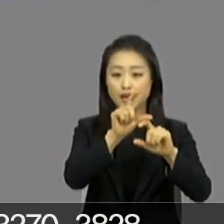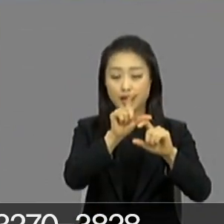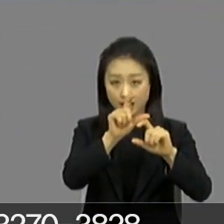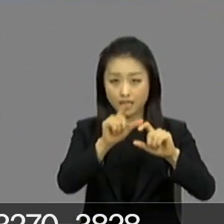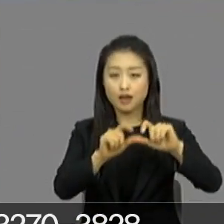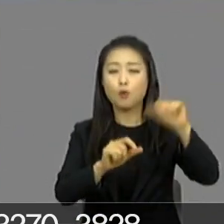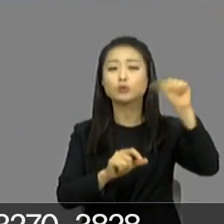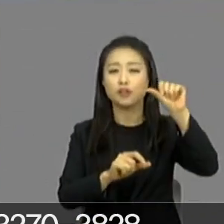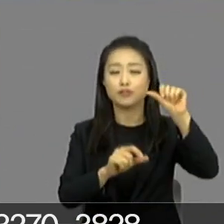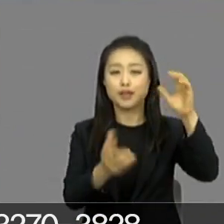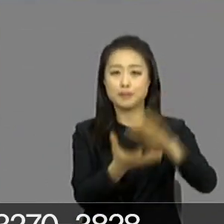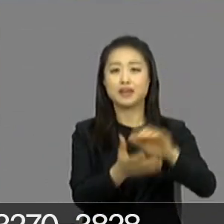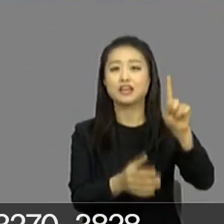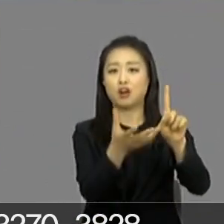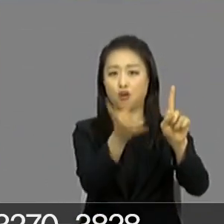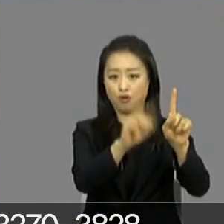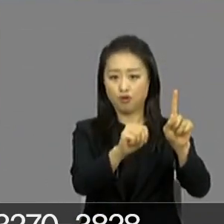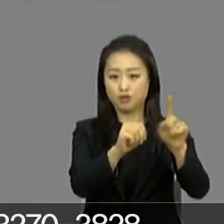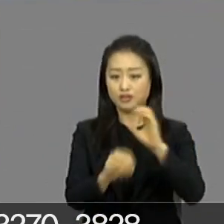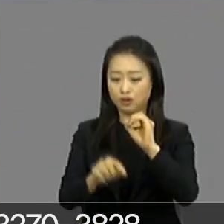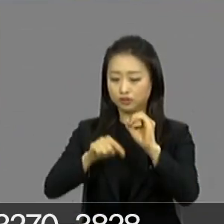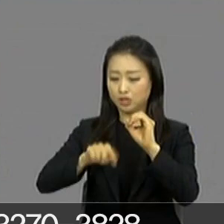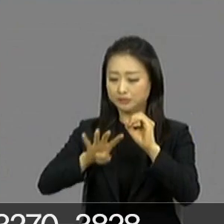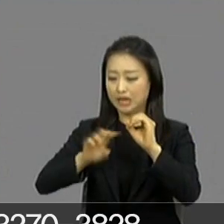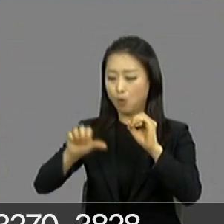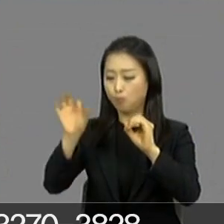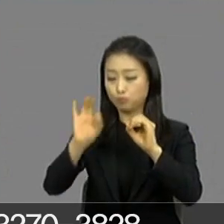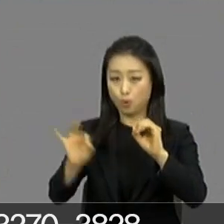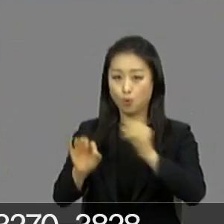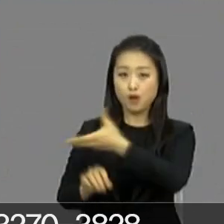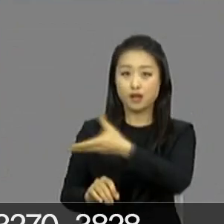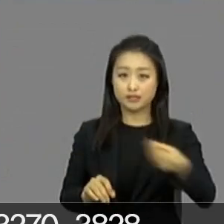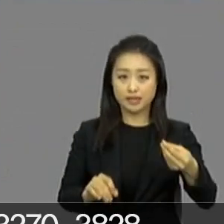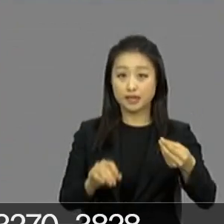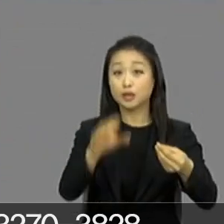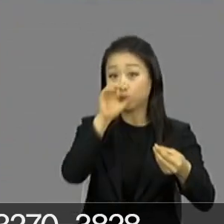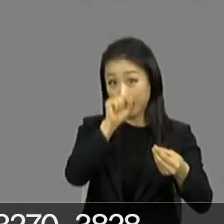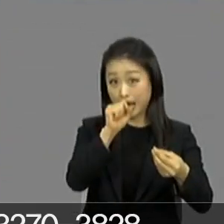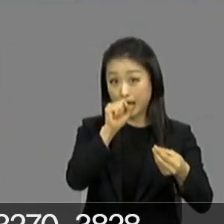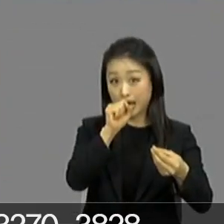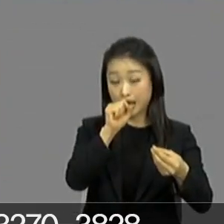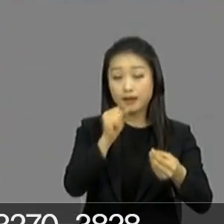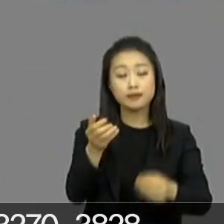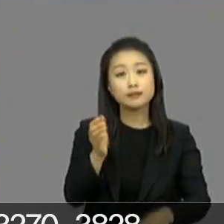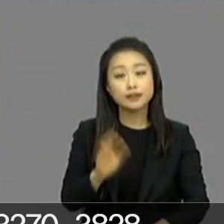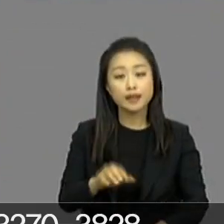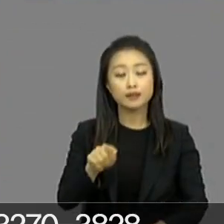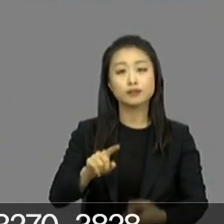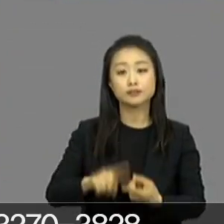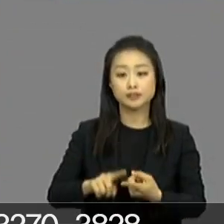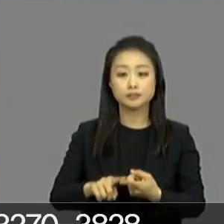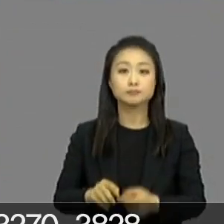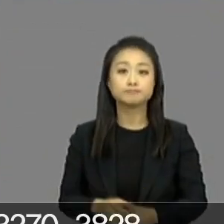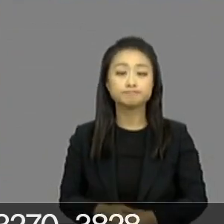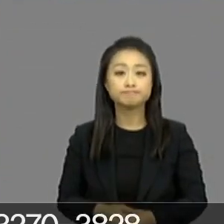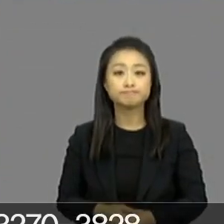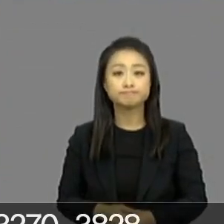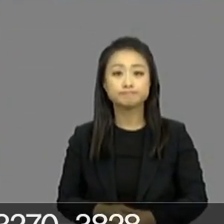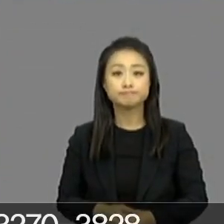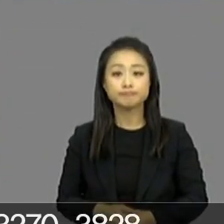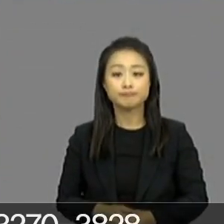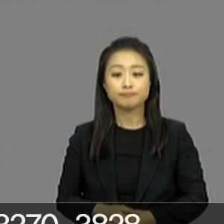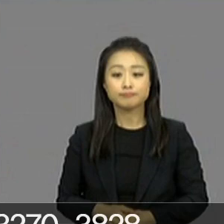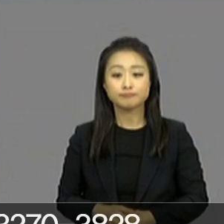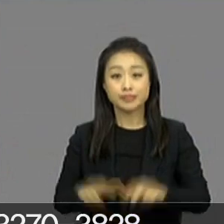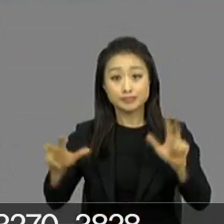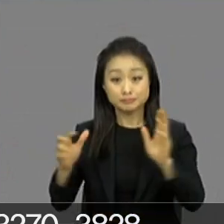전에 0.45% 에 저리로 어 1 해야 된다 뭐 이렇게 얘기하는 데 이 부분에 대해서는 여태까지 했던